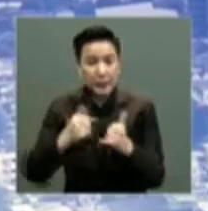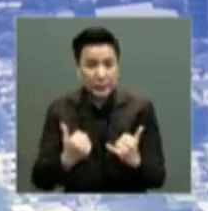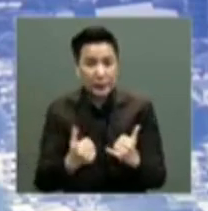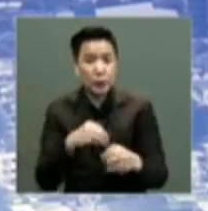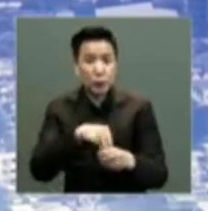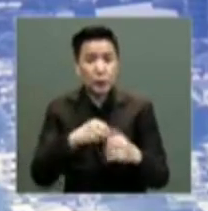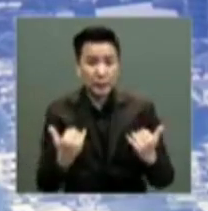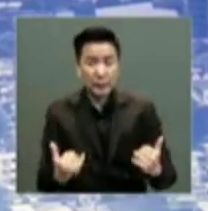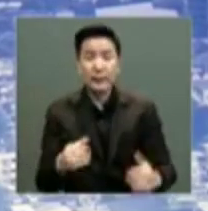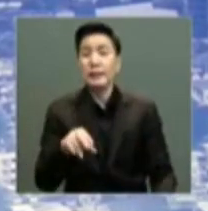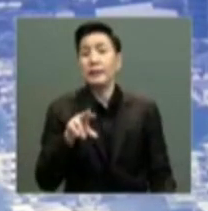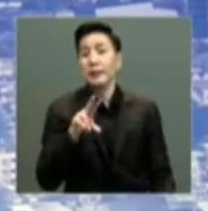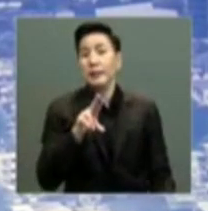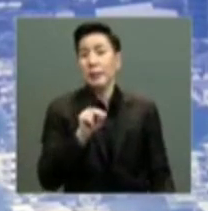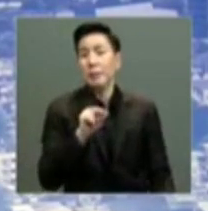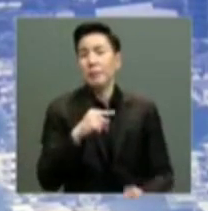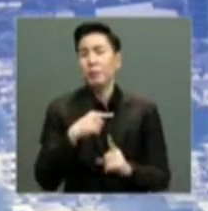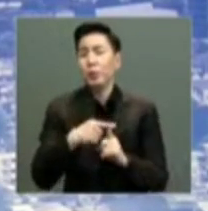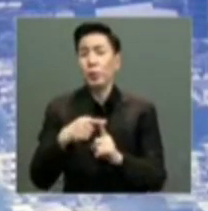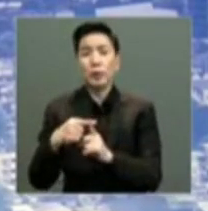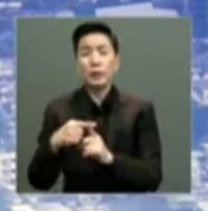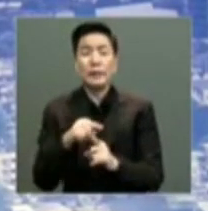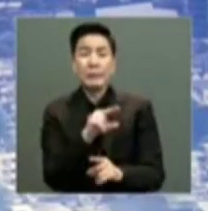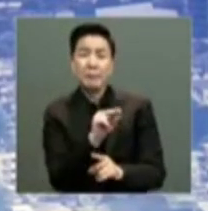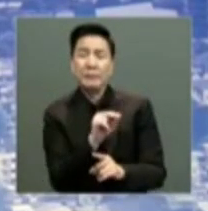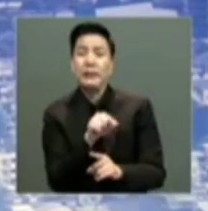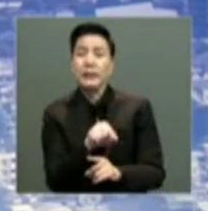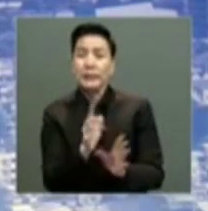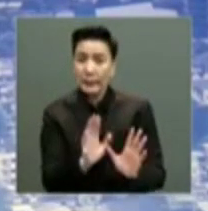ล้านคนตอนนี้นะครับมีคนติดเชื้อมาดอนน่าตอนนี้30 +เนี่ยนะครับซึ่งหลายจะต้อง